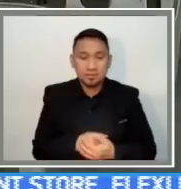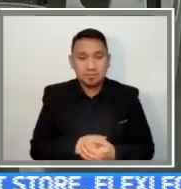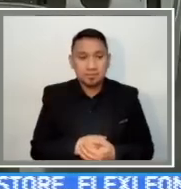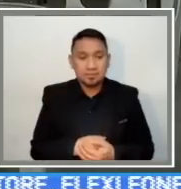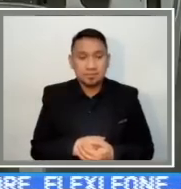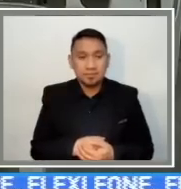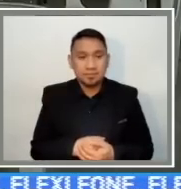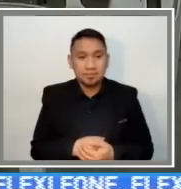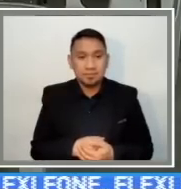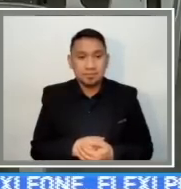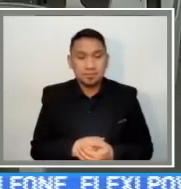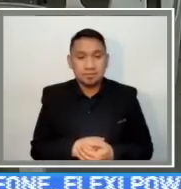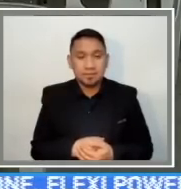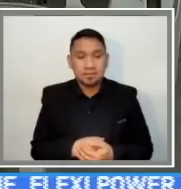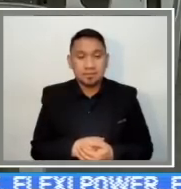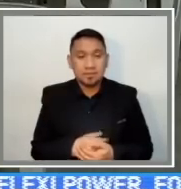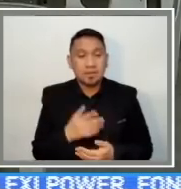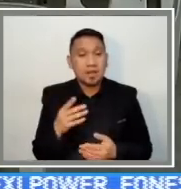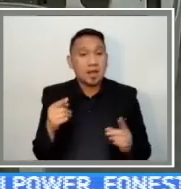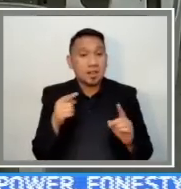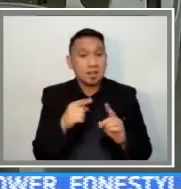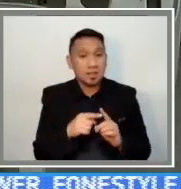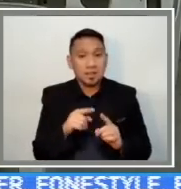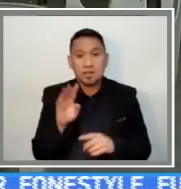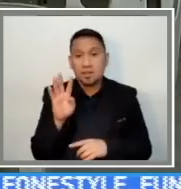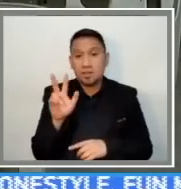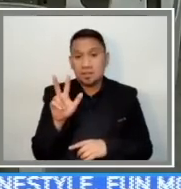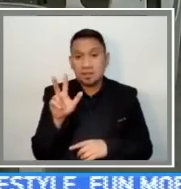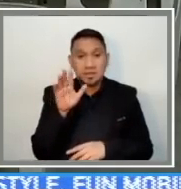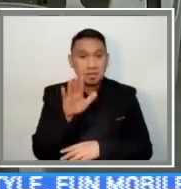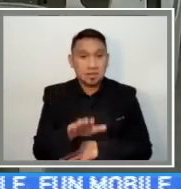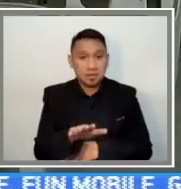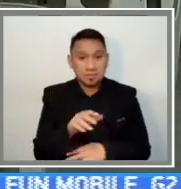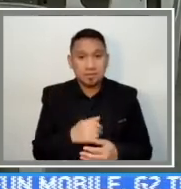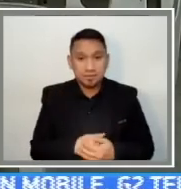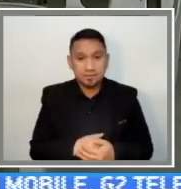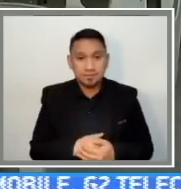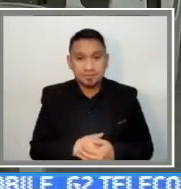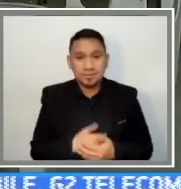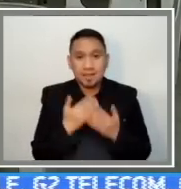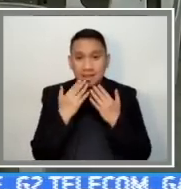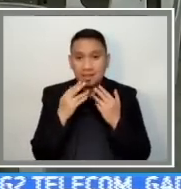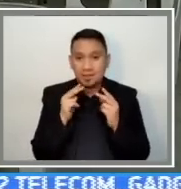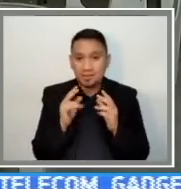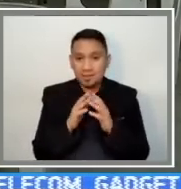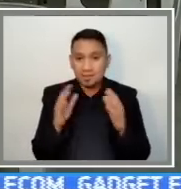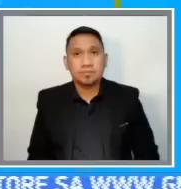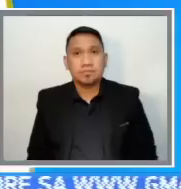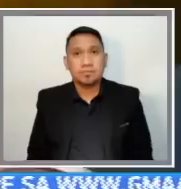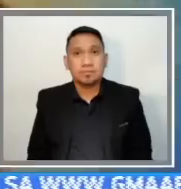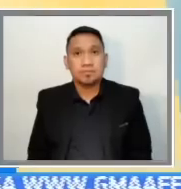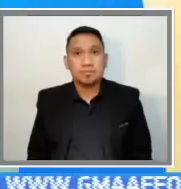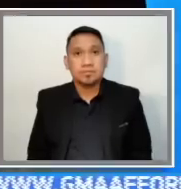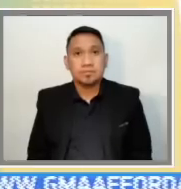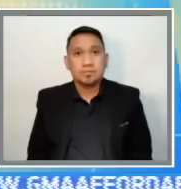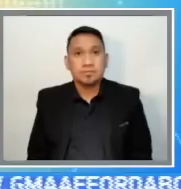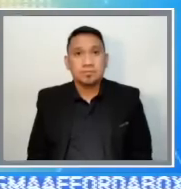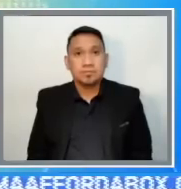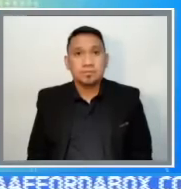Veterinary Department hanggang mamayang alas 3 ng hapon. Connie? Maraming salamat, Tina Panganiban Perez.